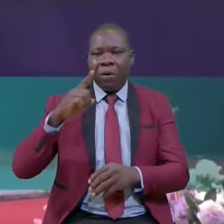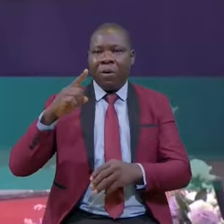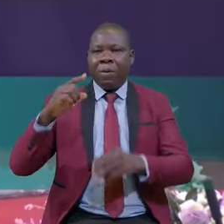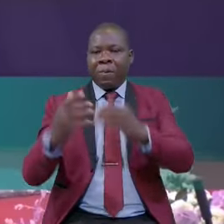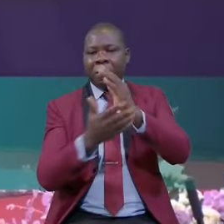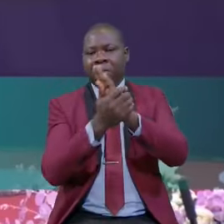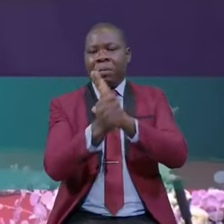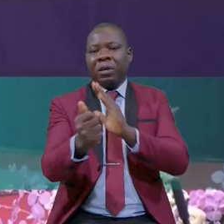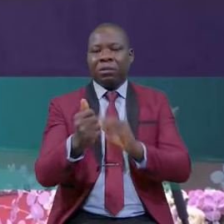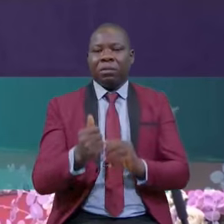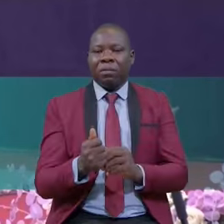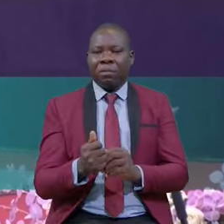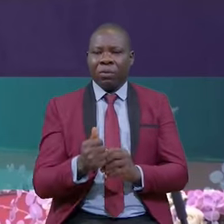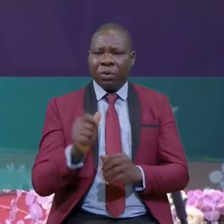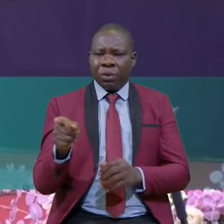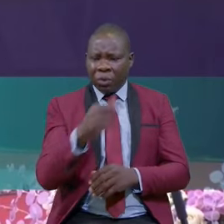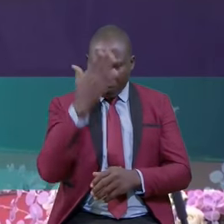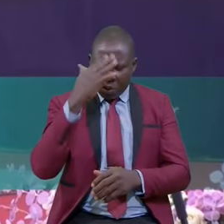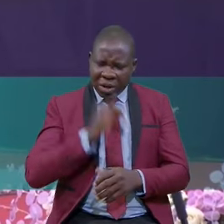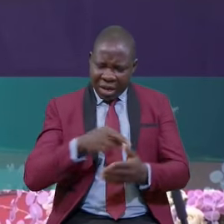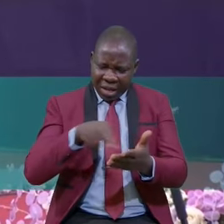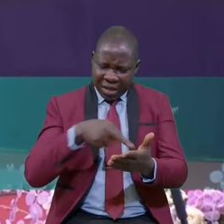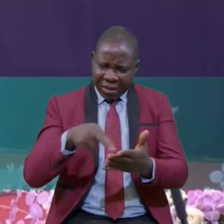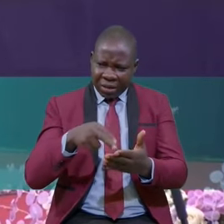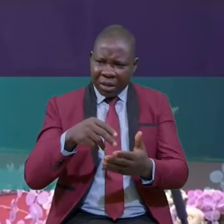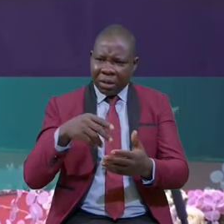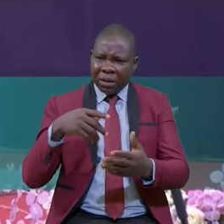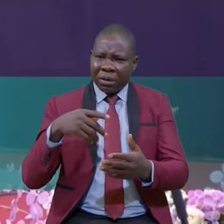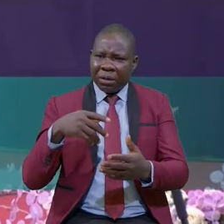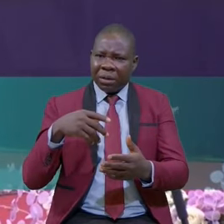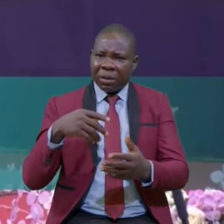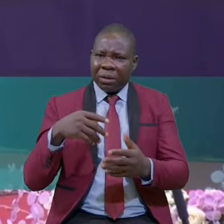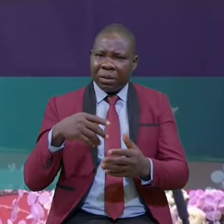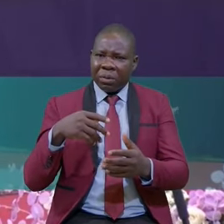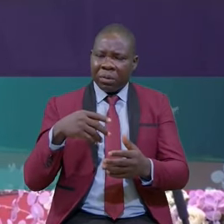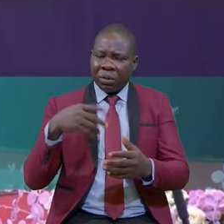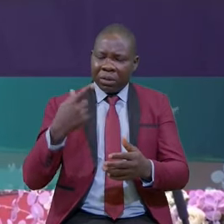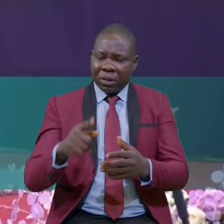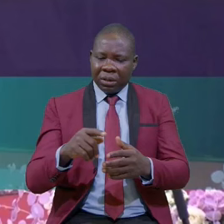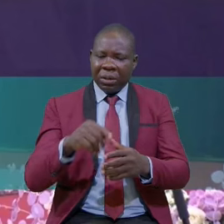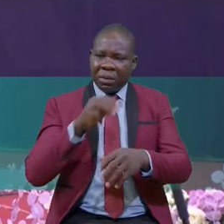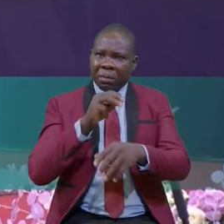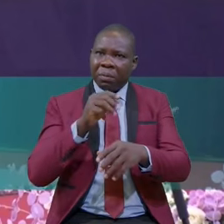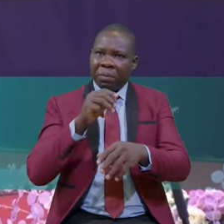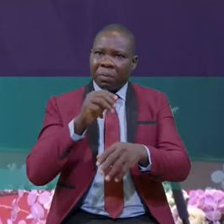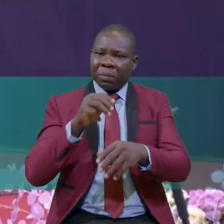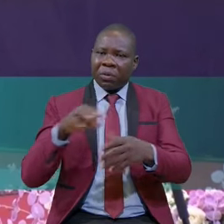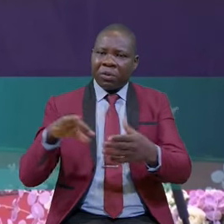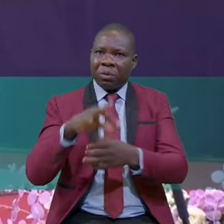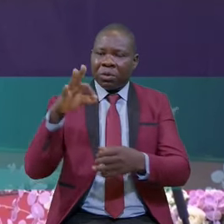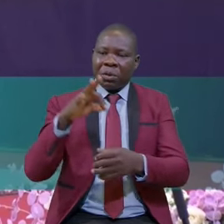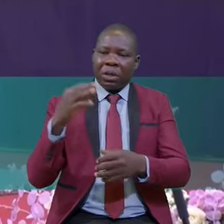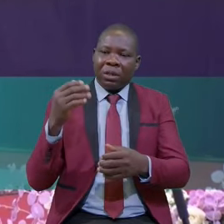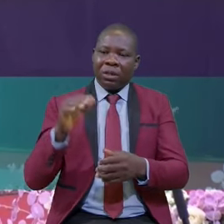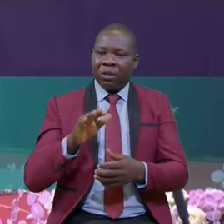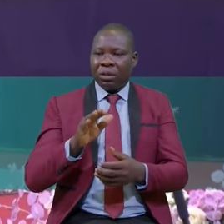J'ai rencontré you know, spiritual children, l'un de mes enfants spirituels recently, récemment. J'ai dit, qu'est-ce que tu fais maintenant? Il dit, je